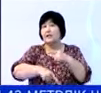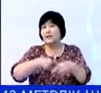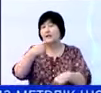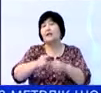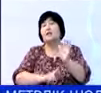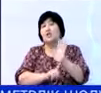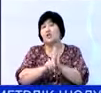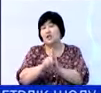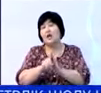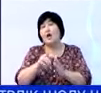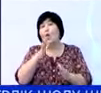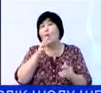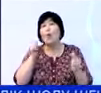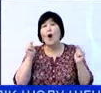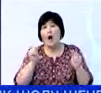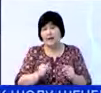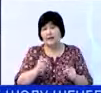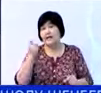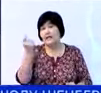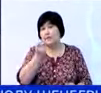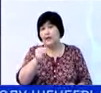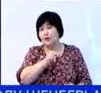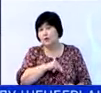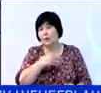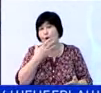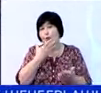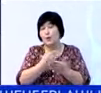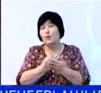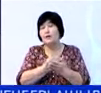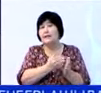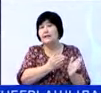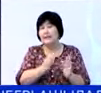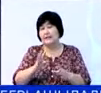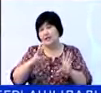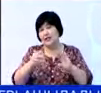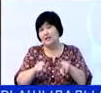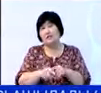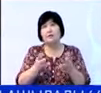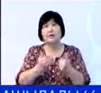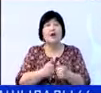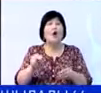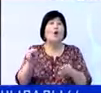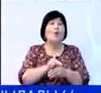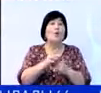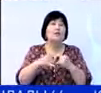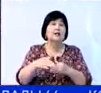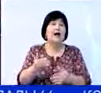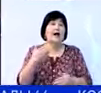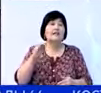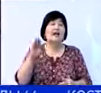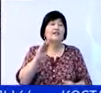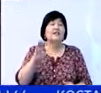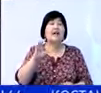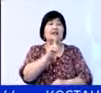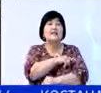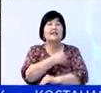жатқан, яғни уақытылы химиялық жұмыстарының өз кезінде нәтижесі деп есептейміз. Өңделетін жер алдын ала